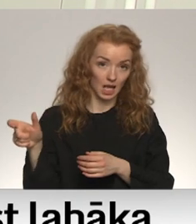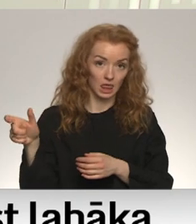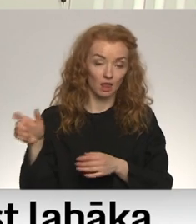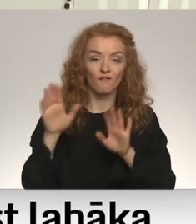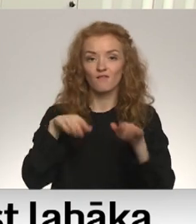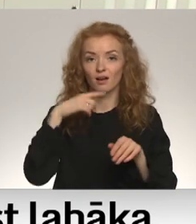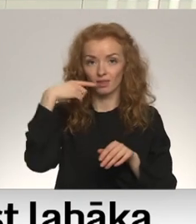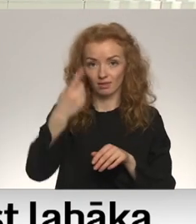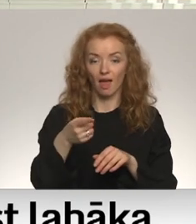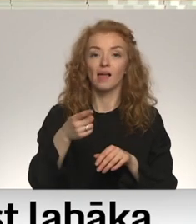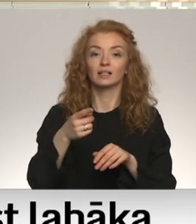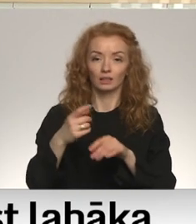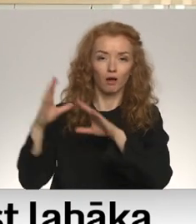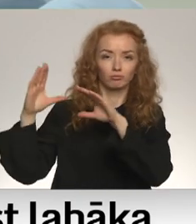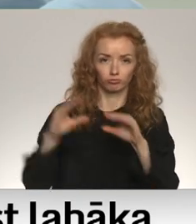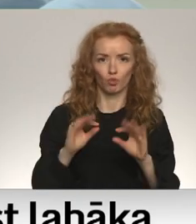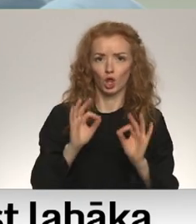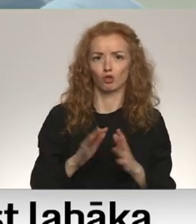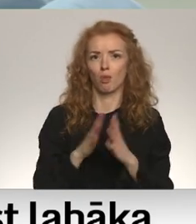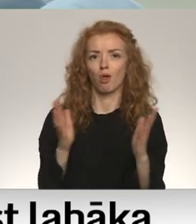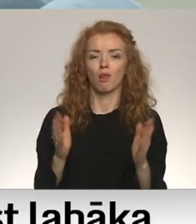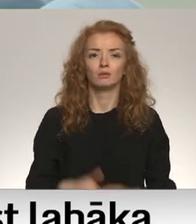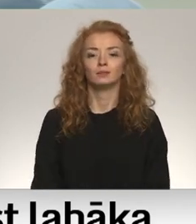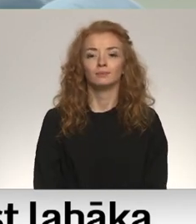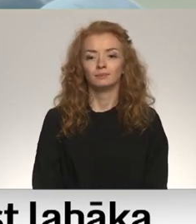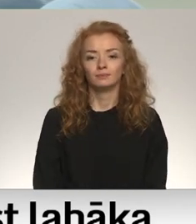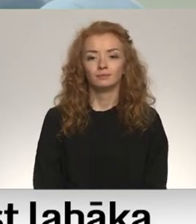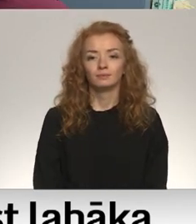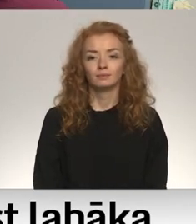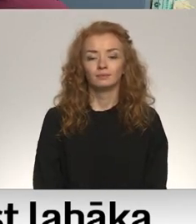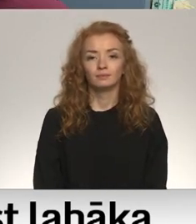var teikt, ka kritums ir būtisks. Vita Anstrate, Māris Jurgensons, Latvijas televīzija.